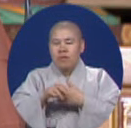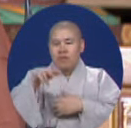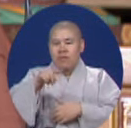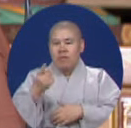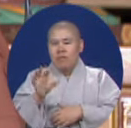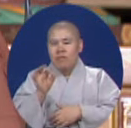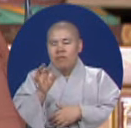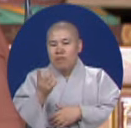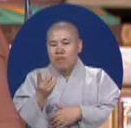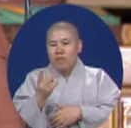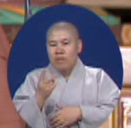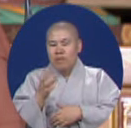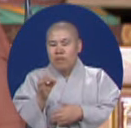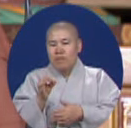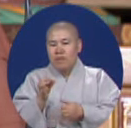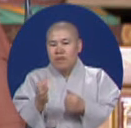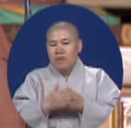그러려면은